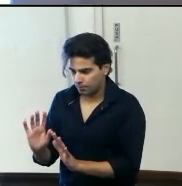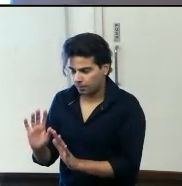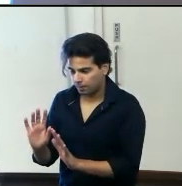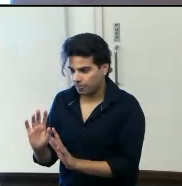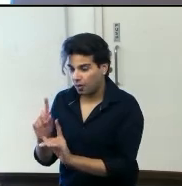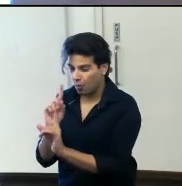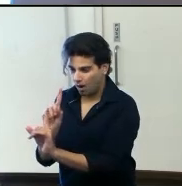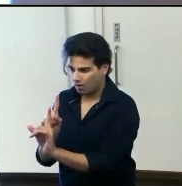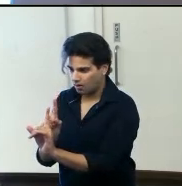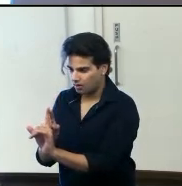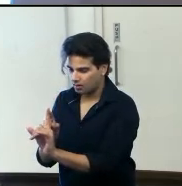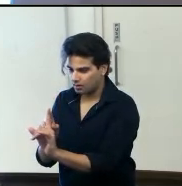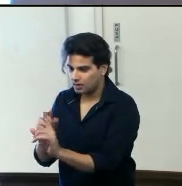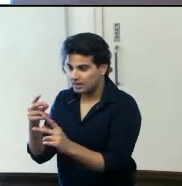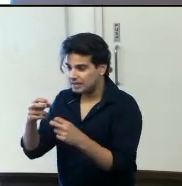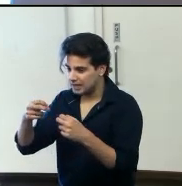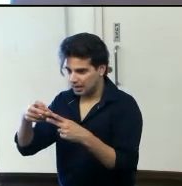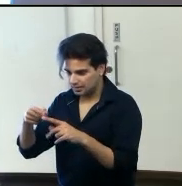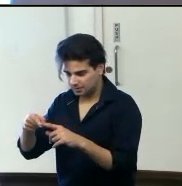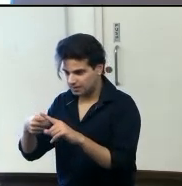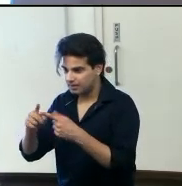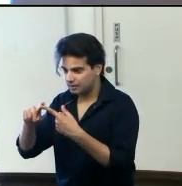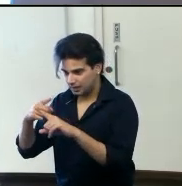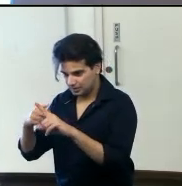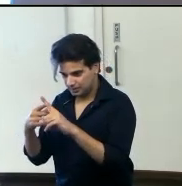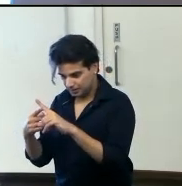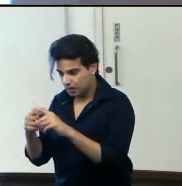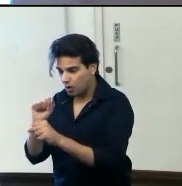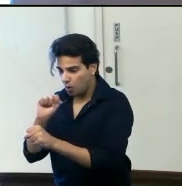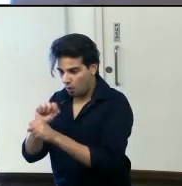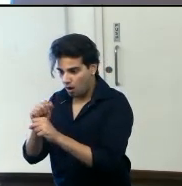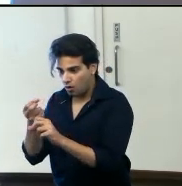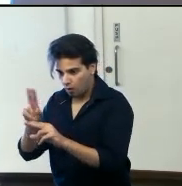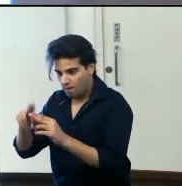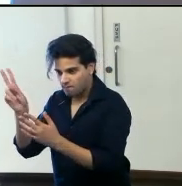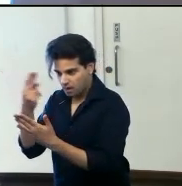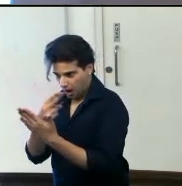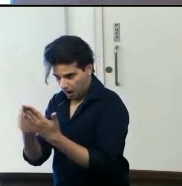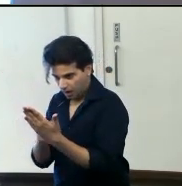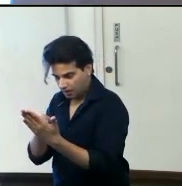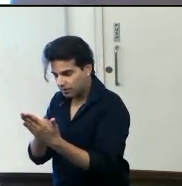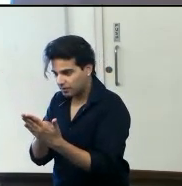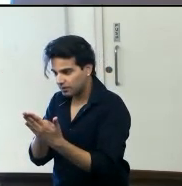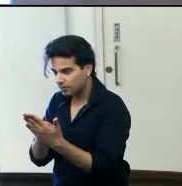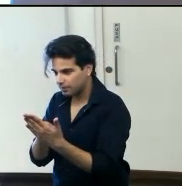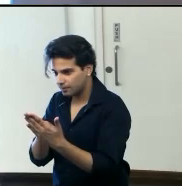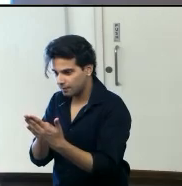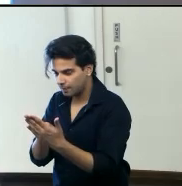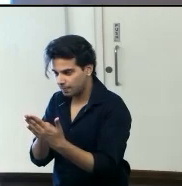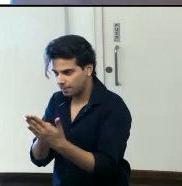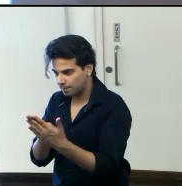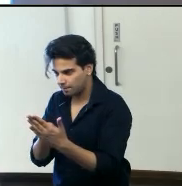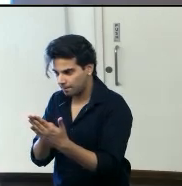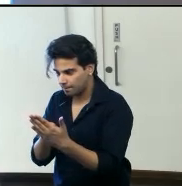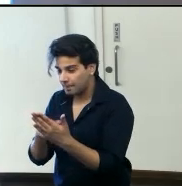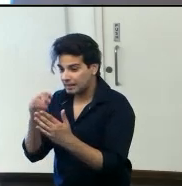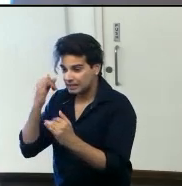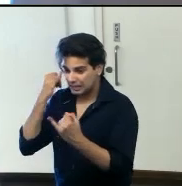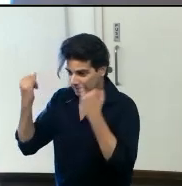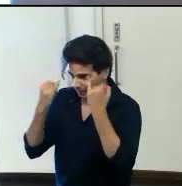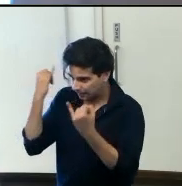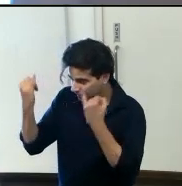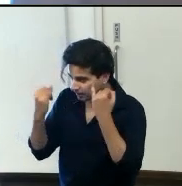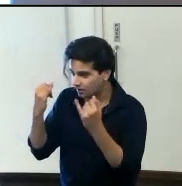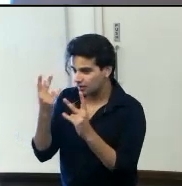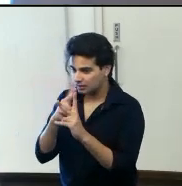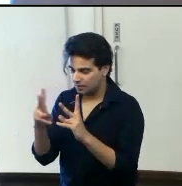ಒಂದು ಟೆಕ್ಸ್ಟನ್ನು ವರ್ಕ್ ಆಫ್ ಆರ್ಟಿನ ಭಾಗವಾಗಿ ಮಾಡುವಂಥದ್ದು, ಇನ್ನೊಂದು ಕ್ರಿಯೇಟಿಂಗ್